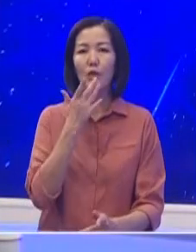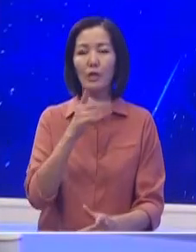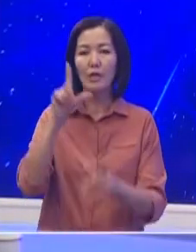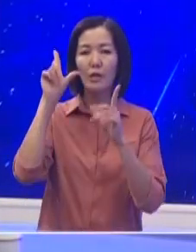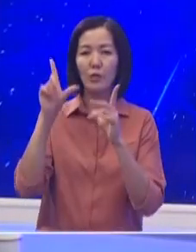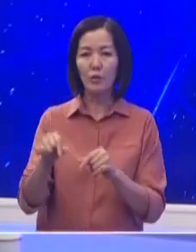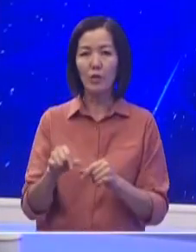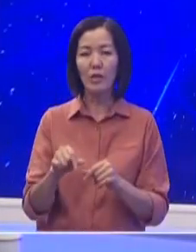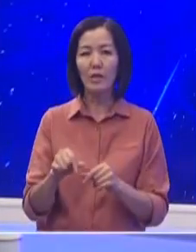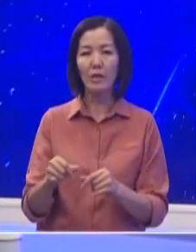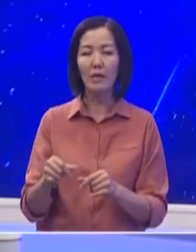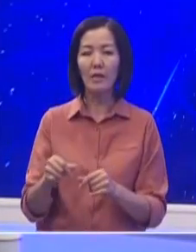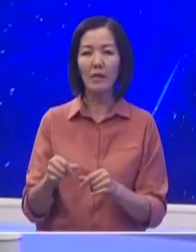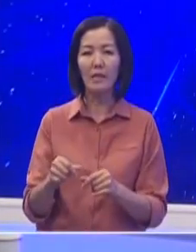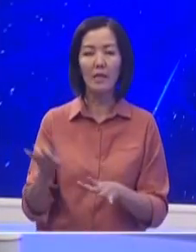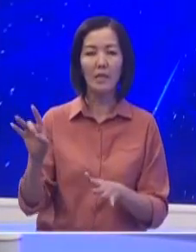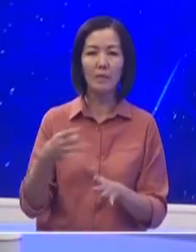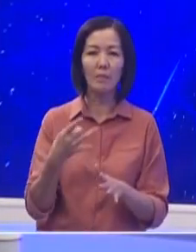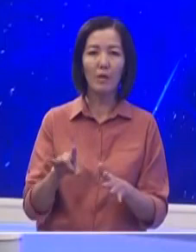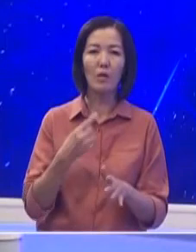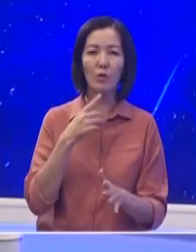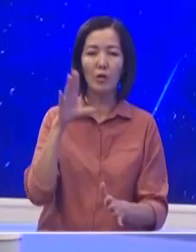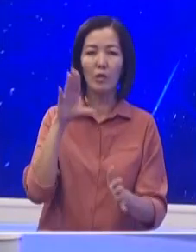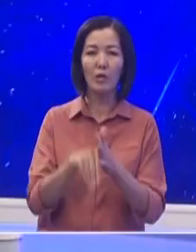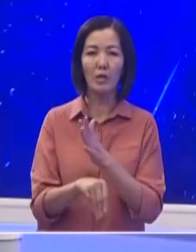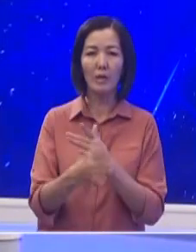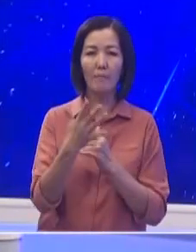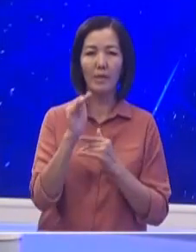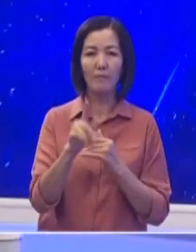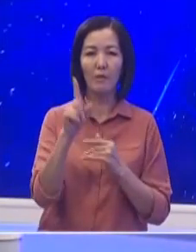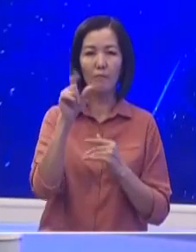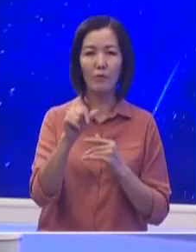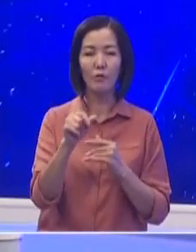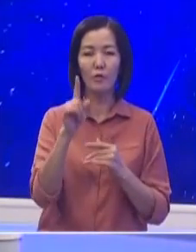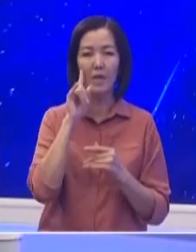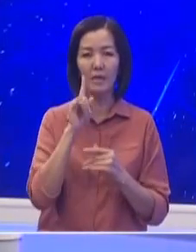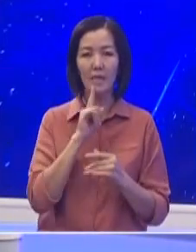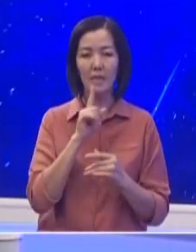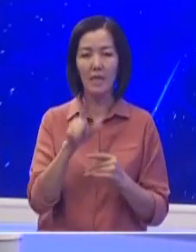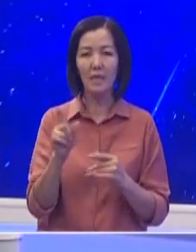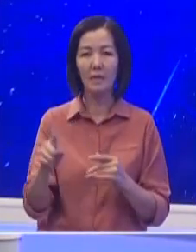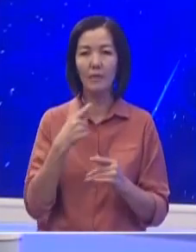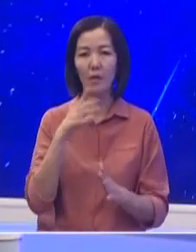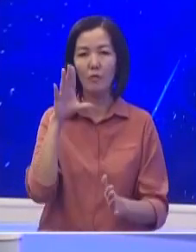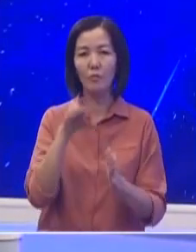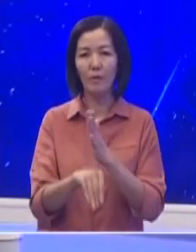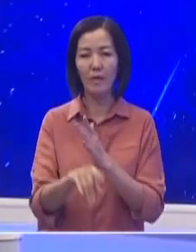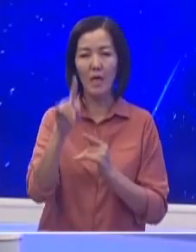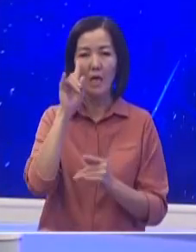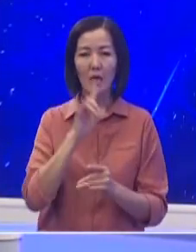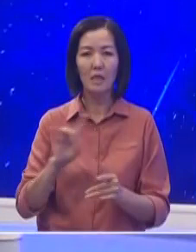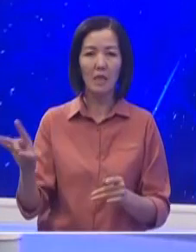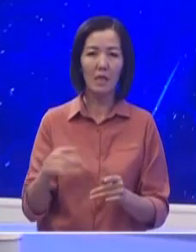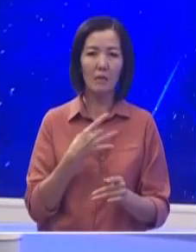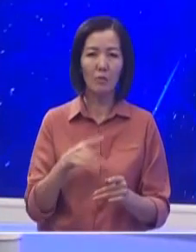Шетелде жүрсе де шет қалмады. Республикалық референдумда шетелде жүрген 5100 отандасымыз дауыс берді. Бұл туралы Қазақстан Республикасы